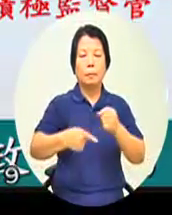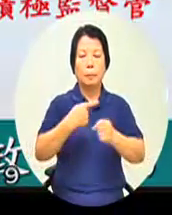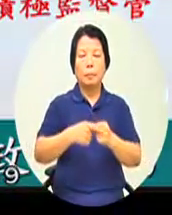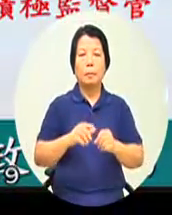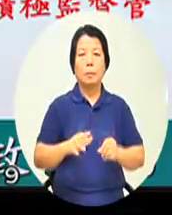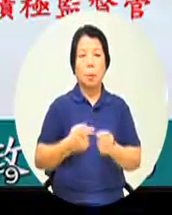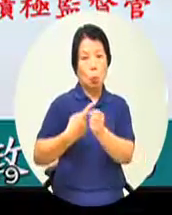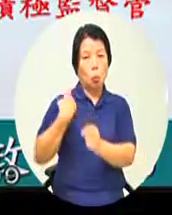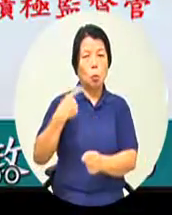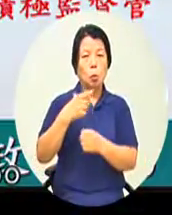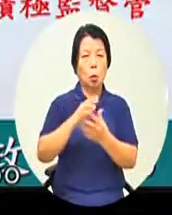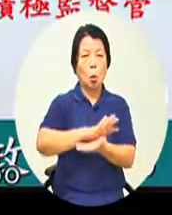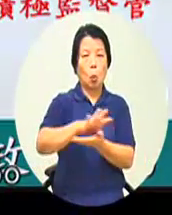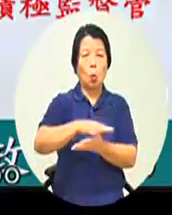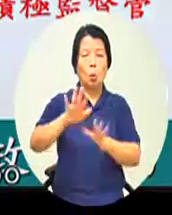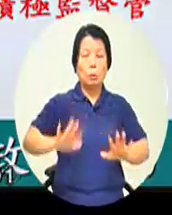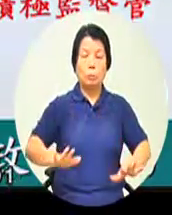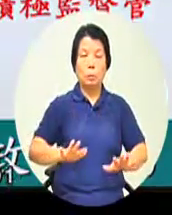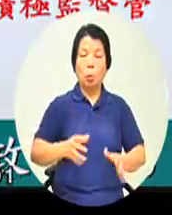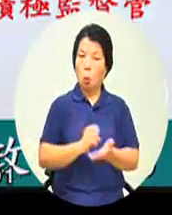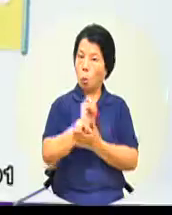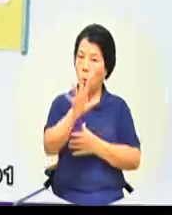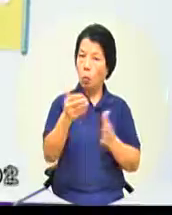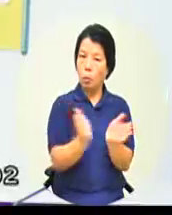厉。前年我已经提出了、啊，